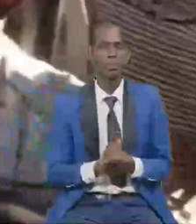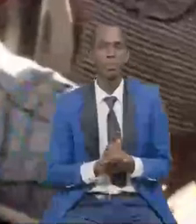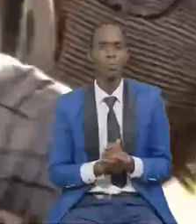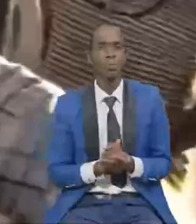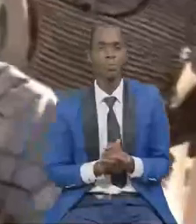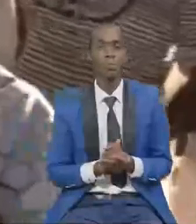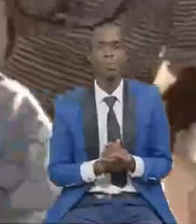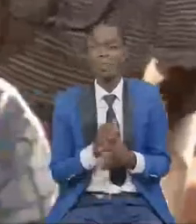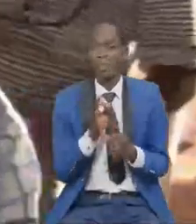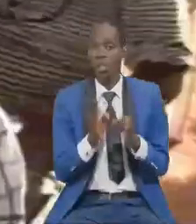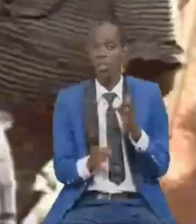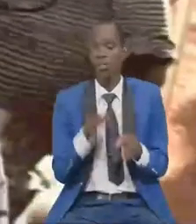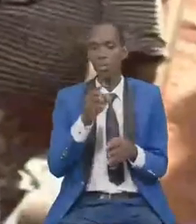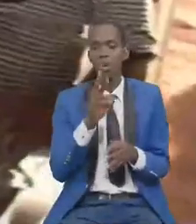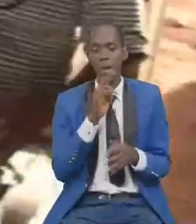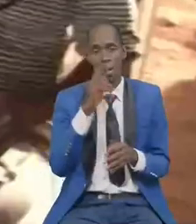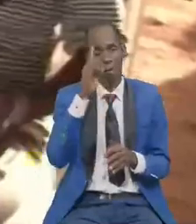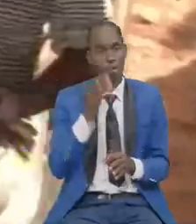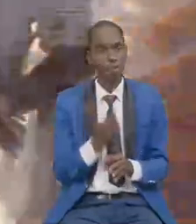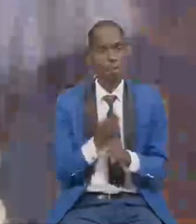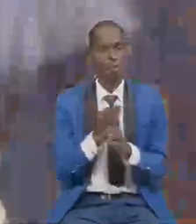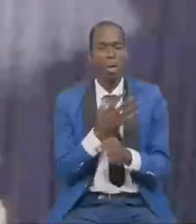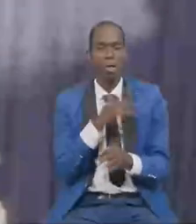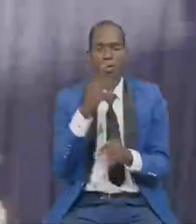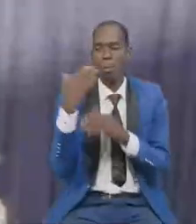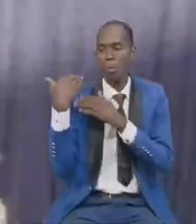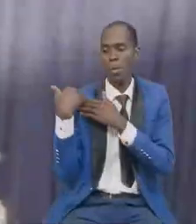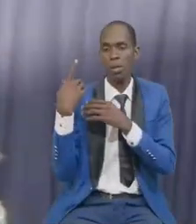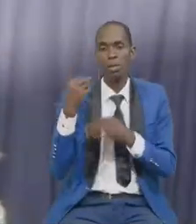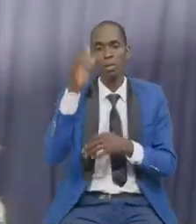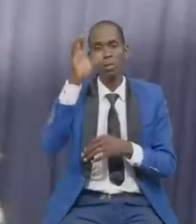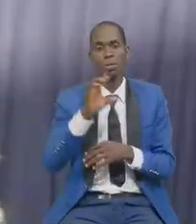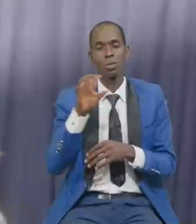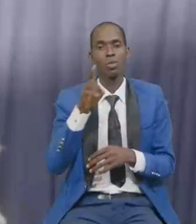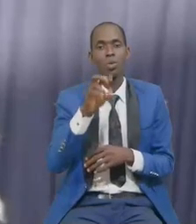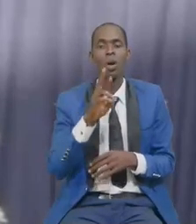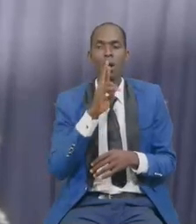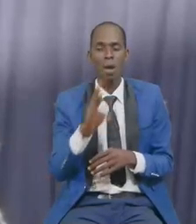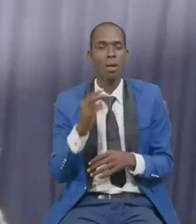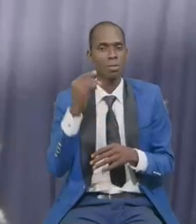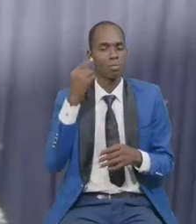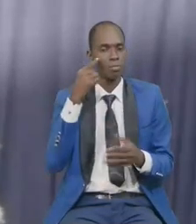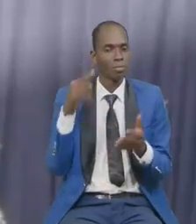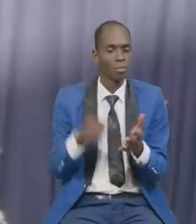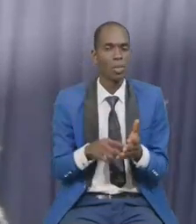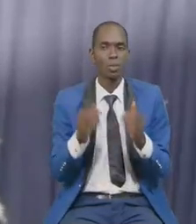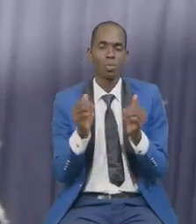Si tu es fidèle et tu portes la croix, tu t'identifies à Christ.